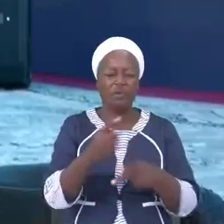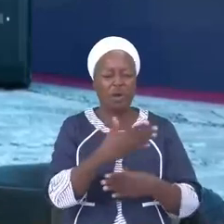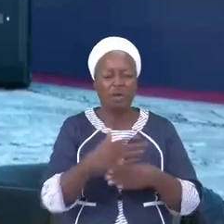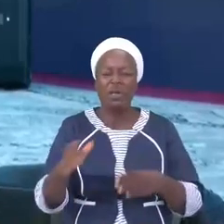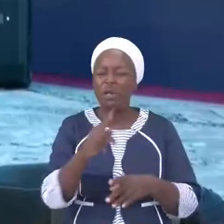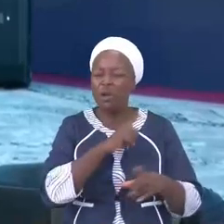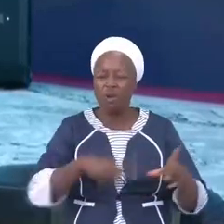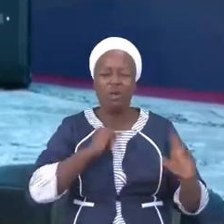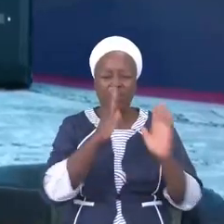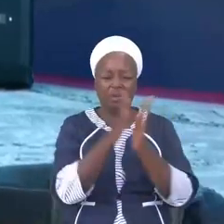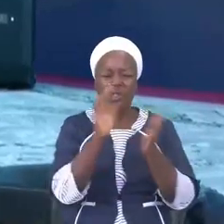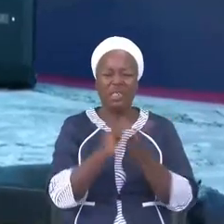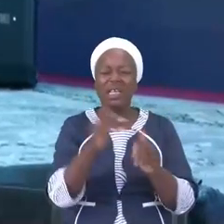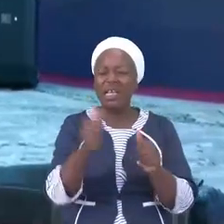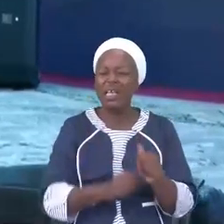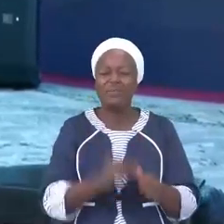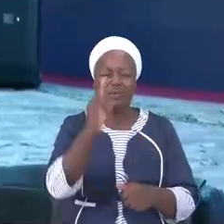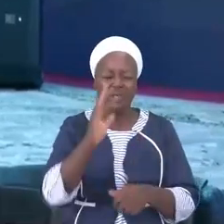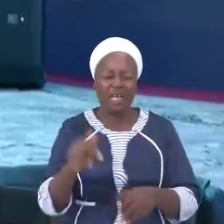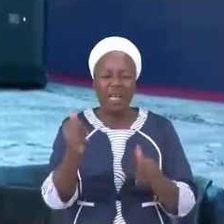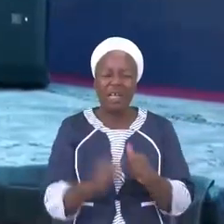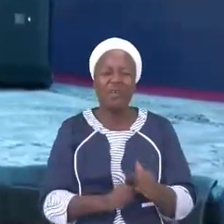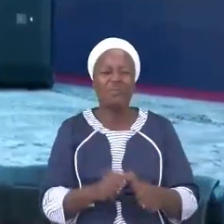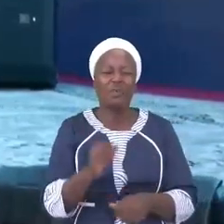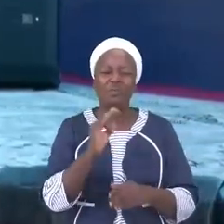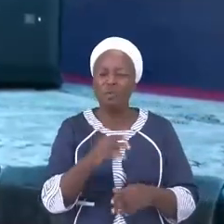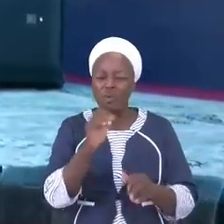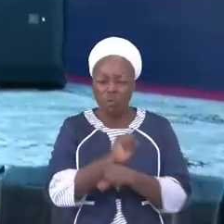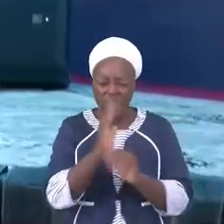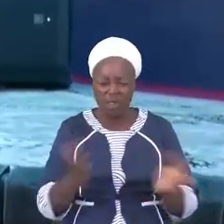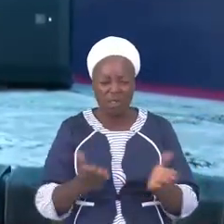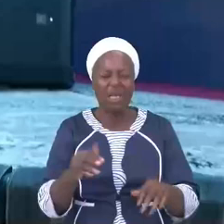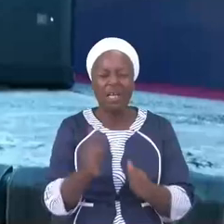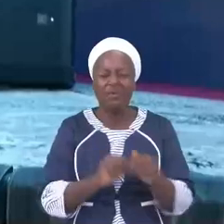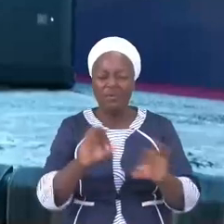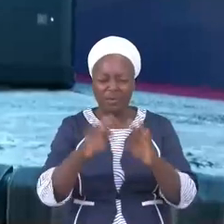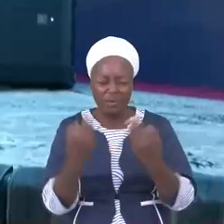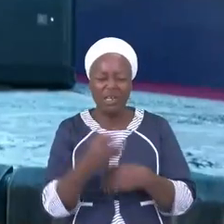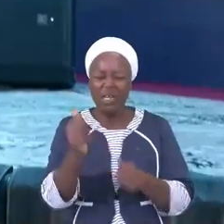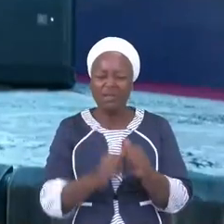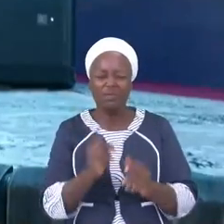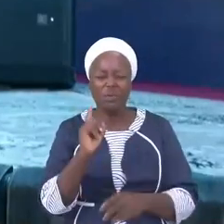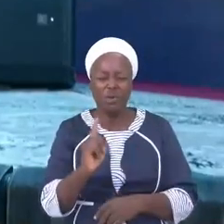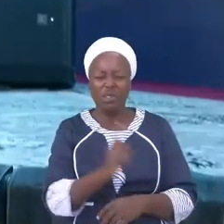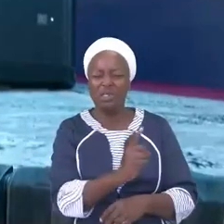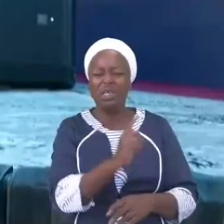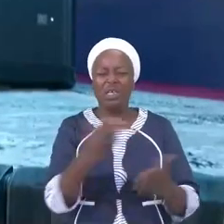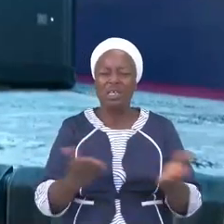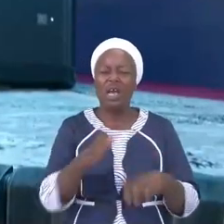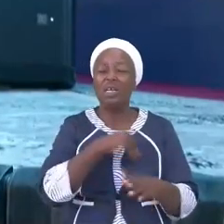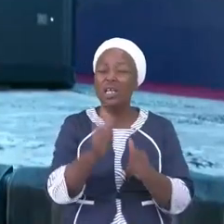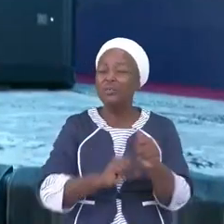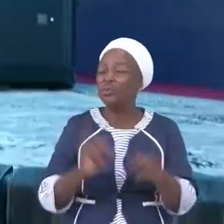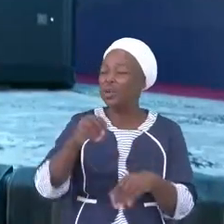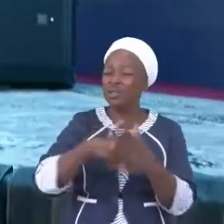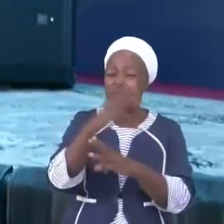que tout ministre, tout ministère, tout ouvrier, toute famille, chacun ici et partout dans le